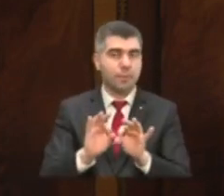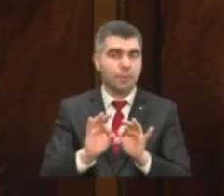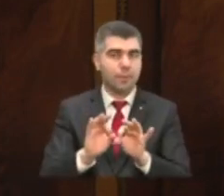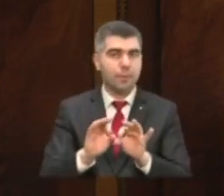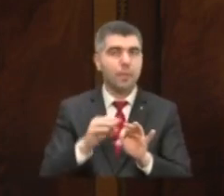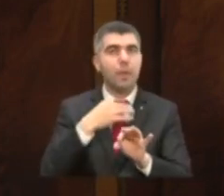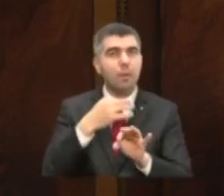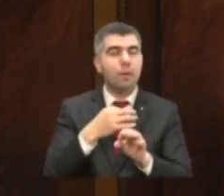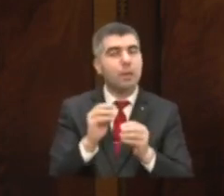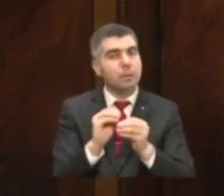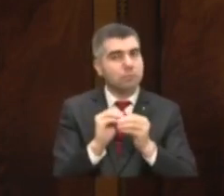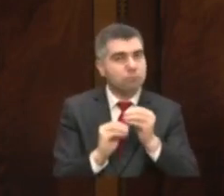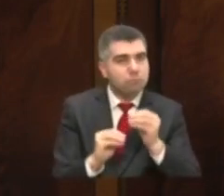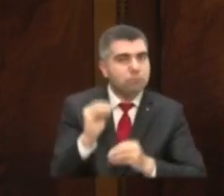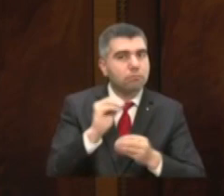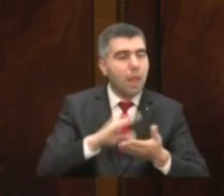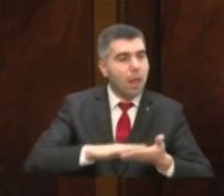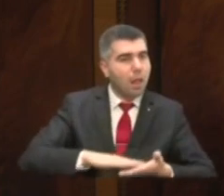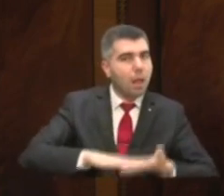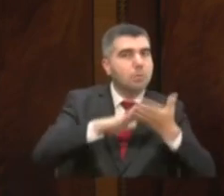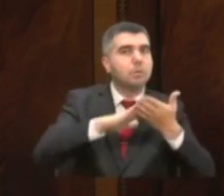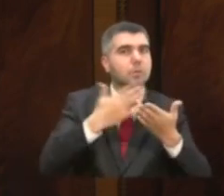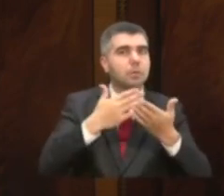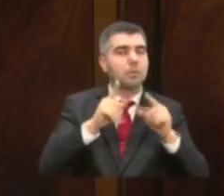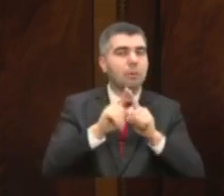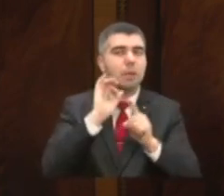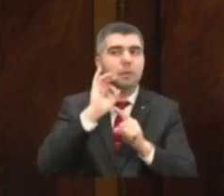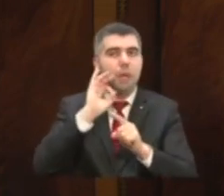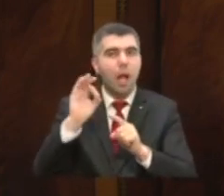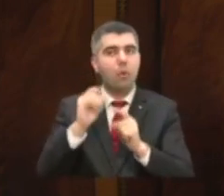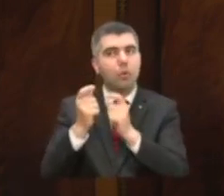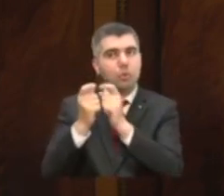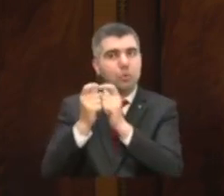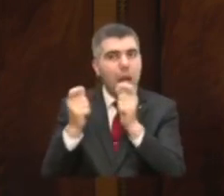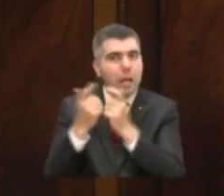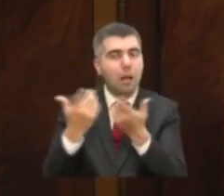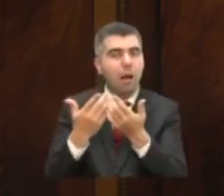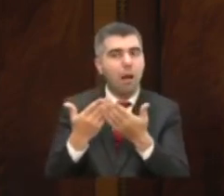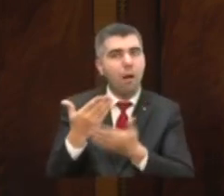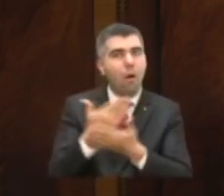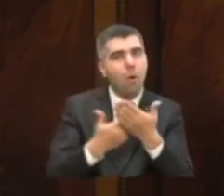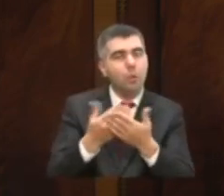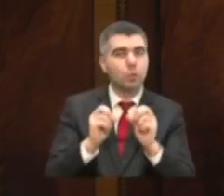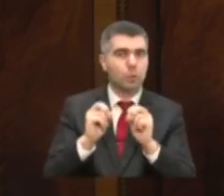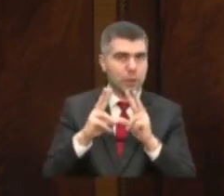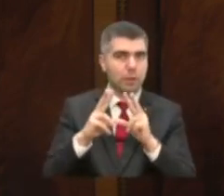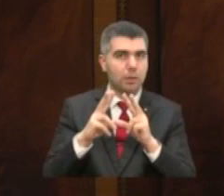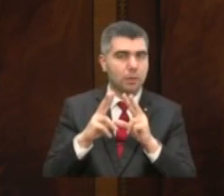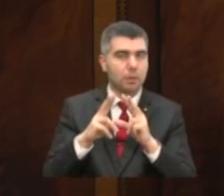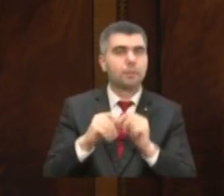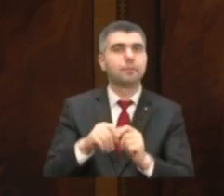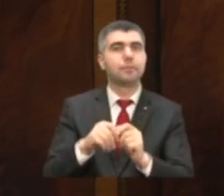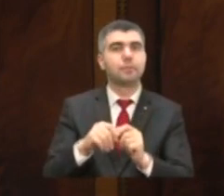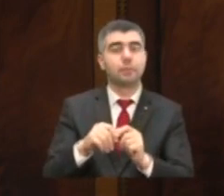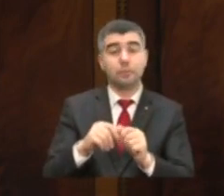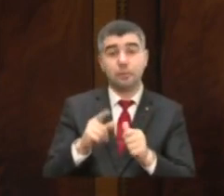الارتقاء بقدراتهم وكفاءاتهم وتشجيع الحس المقاولة لديهم. يرتكز هذا المشروع على ثلاث محاور. المحور